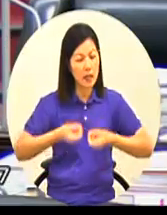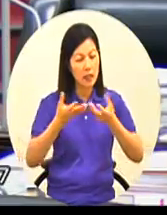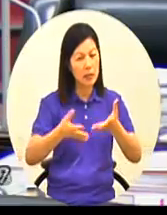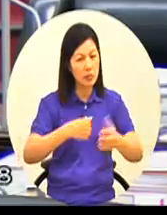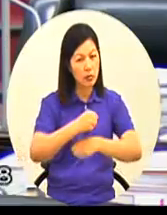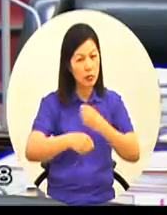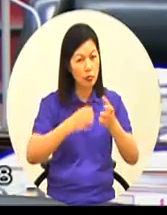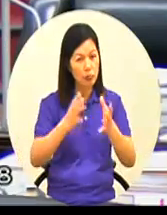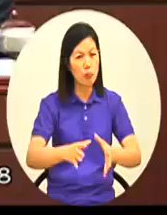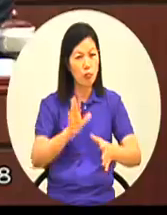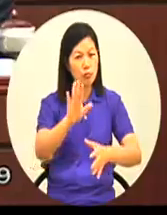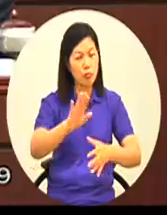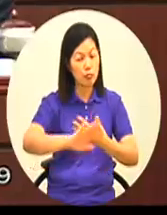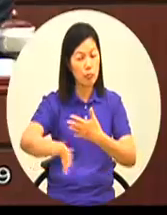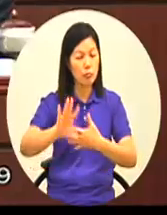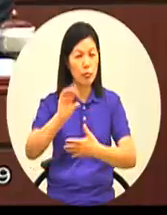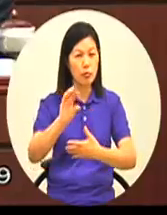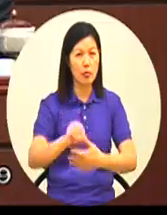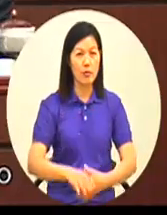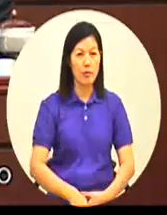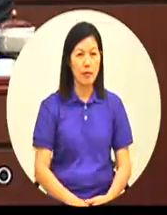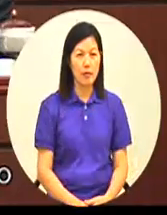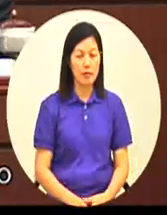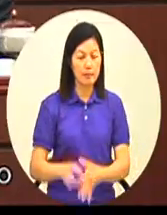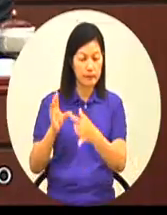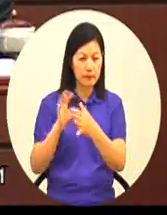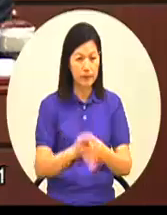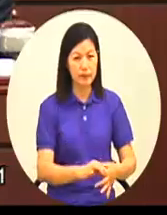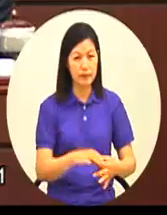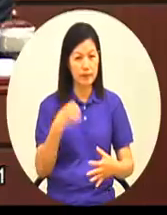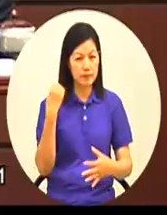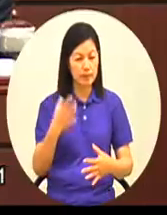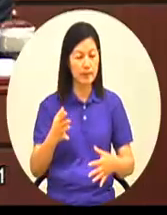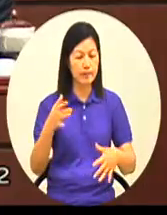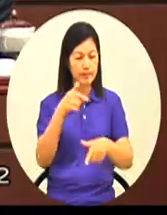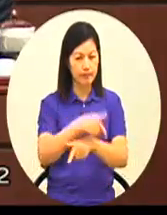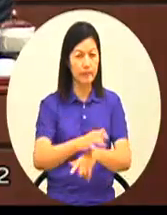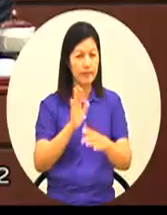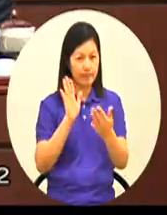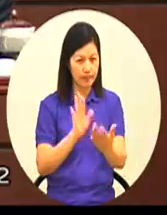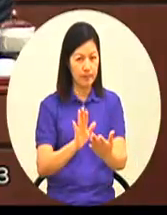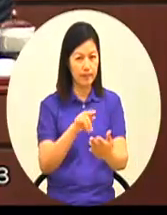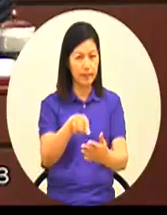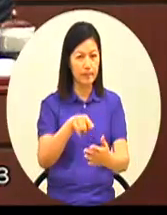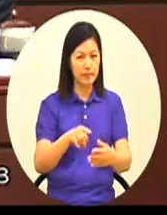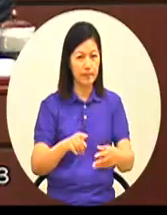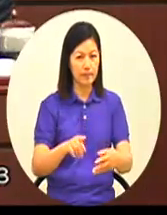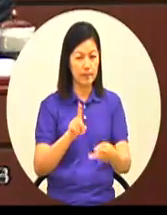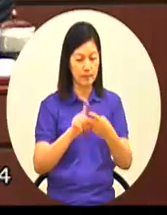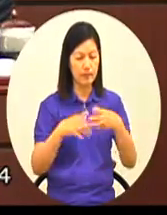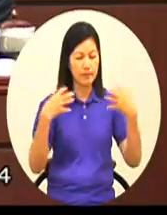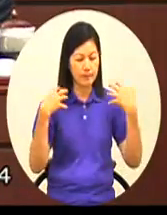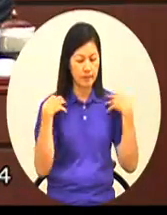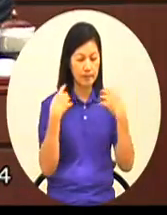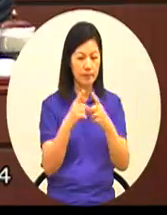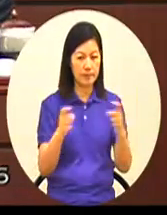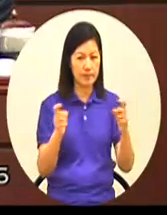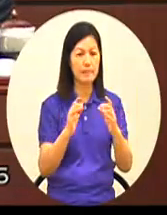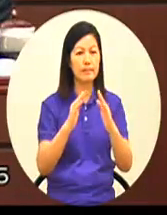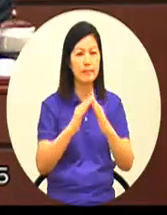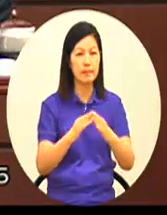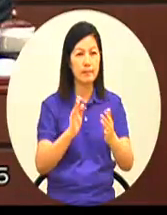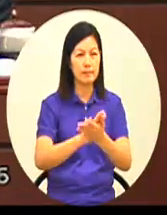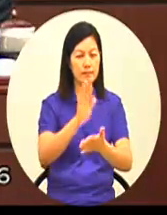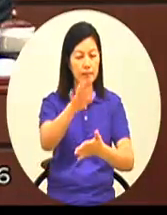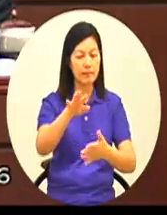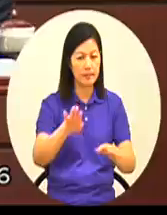的？ 我相信其实我们持续成为新南向的这个主要负责的城市之后，我们会开